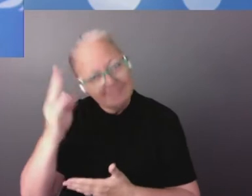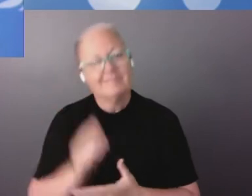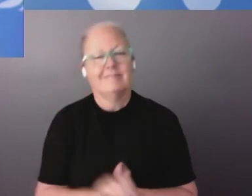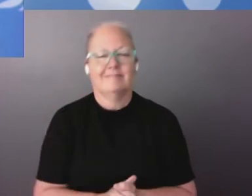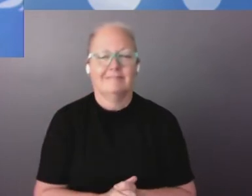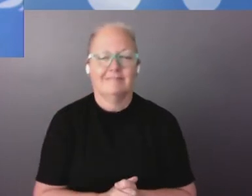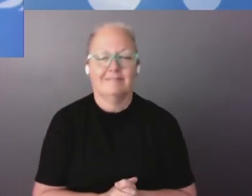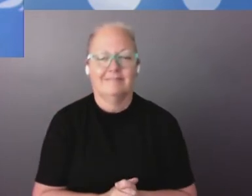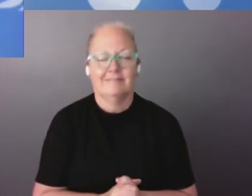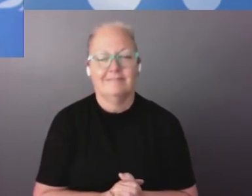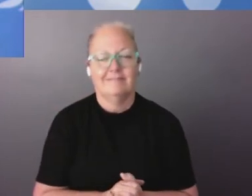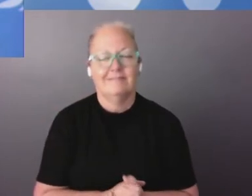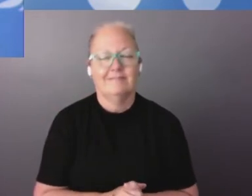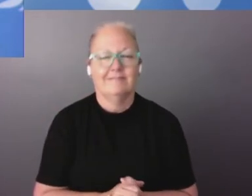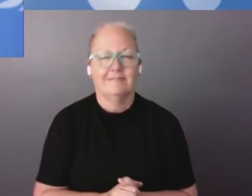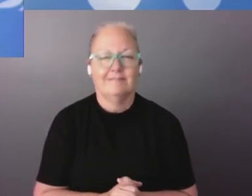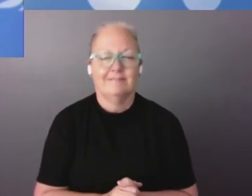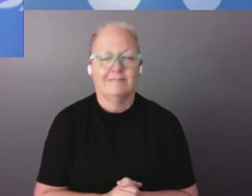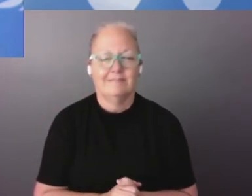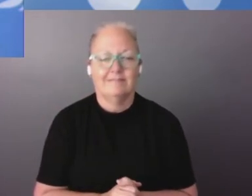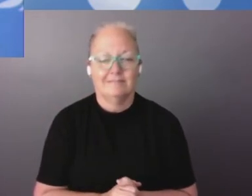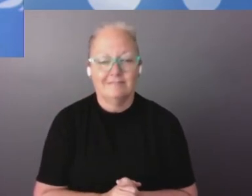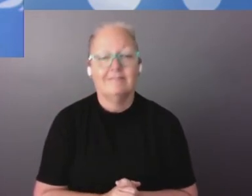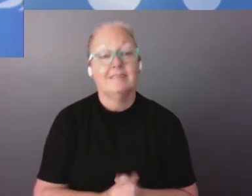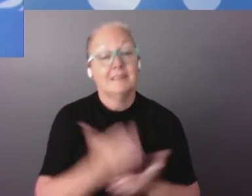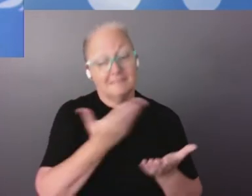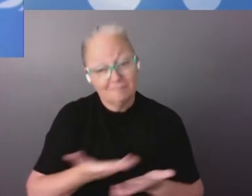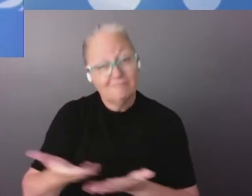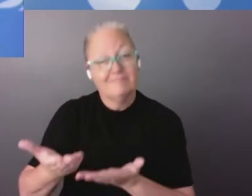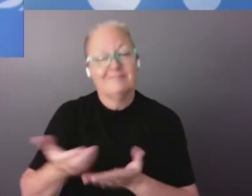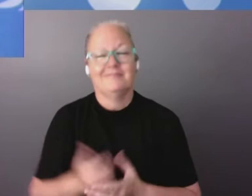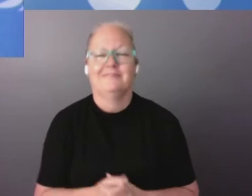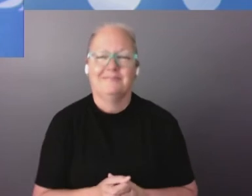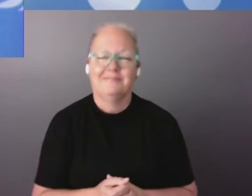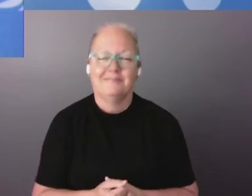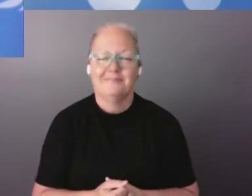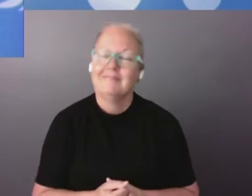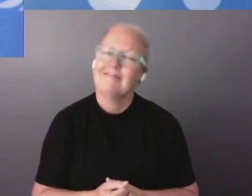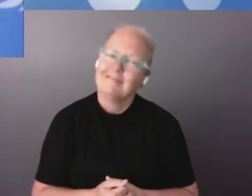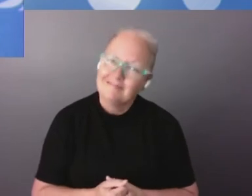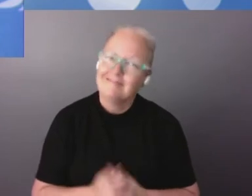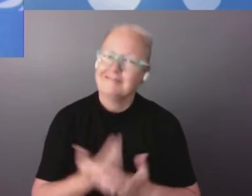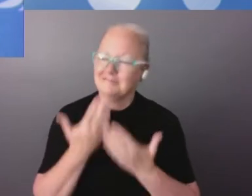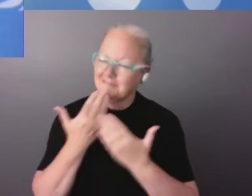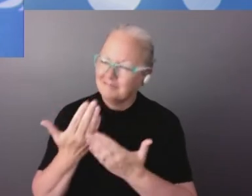دورين مارتين، مديرة مكتب تنمية الاتصالات بالاتحاد الدولي للاتصالات.